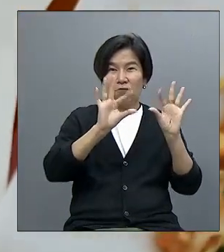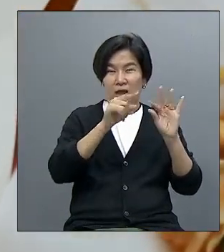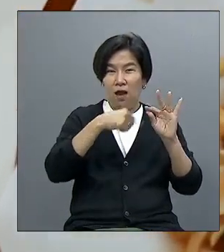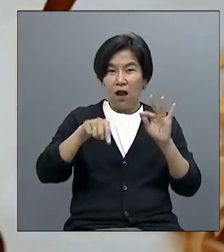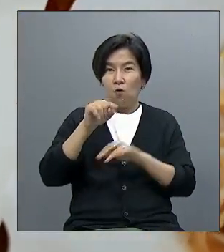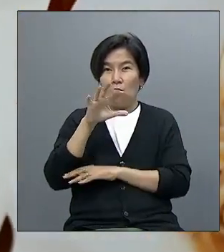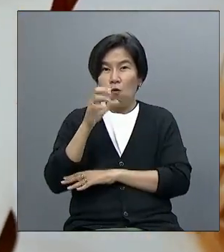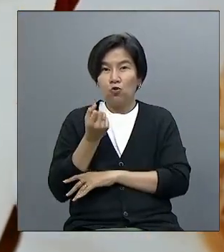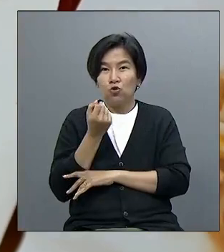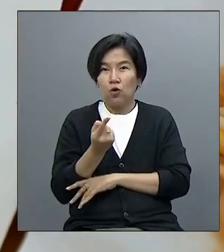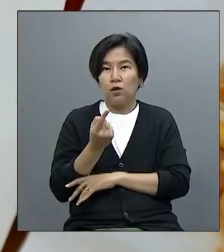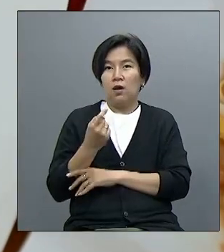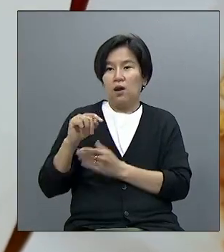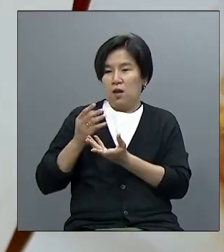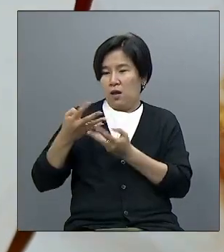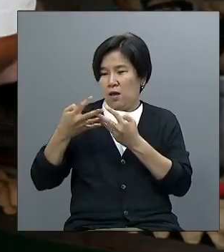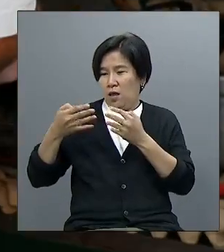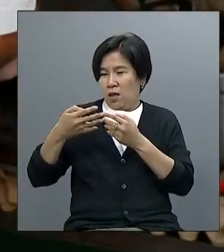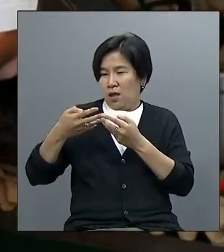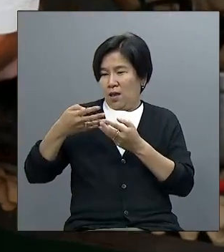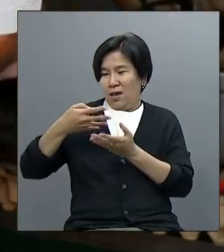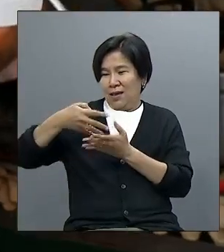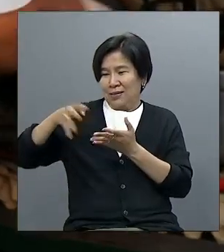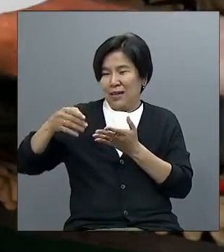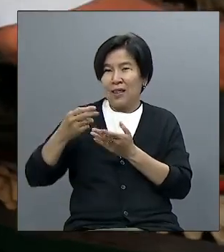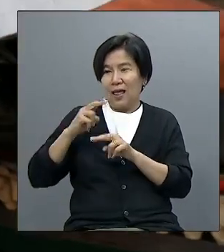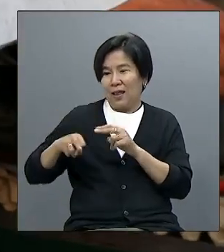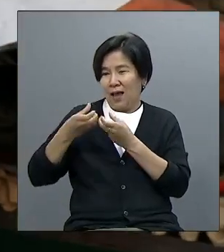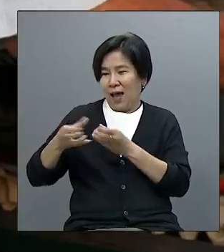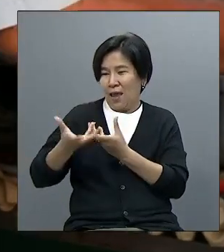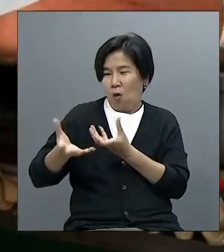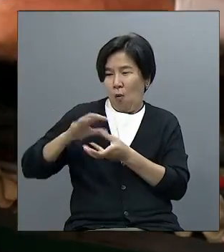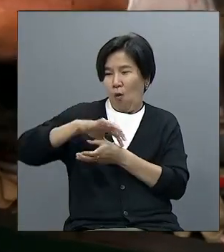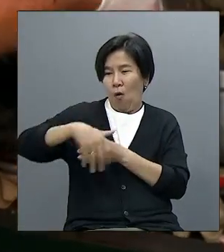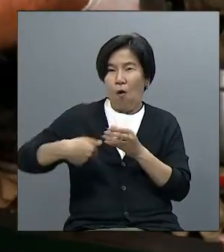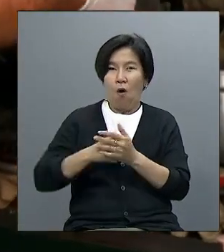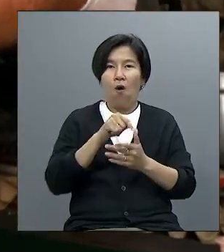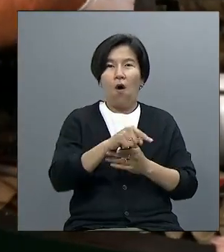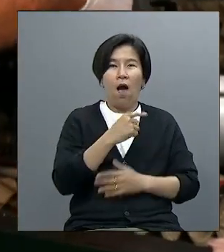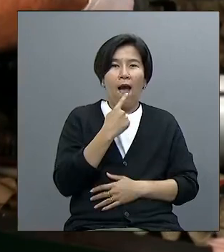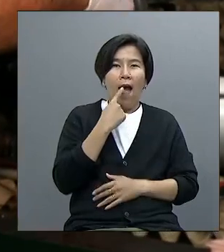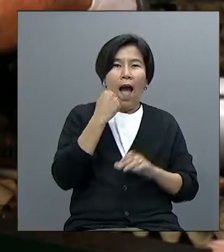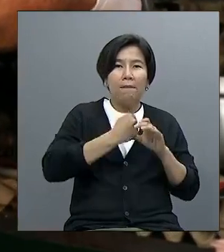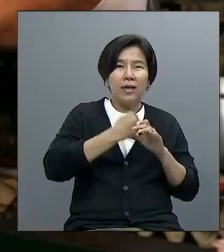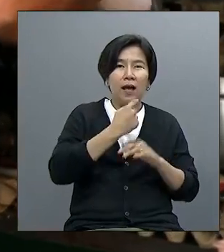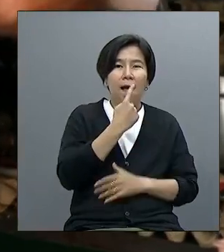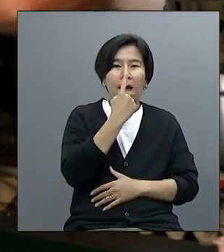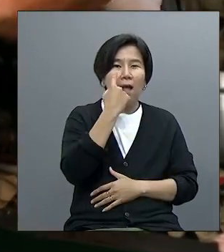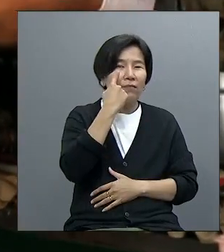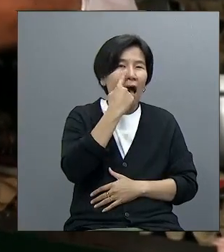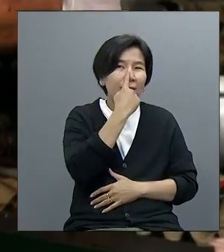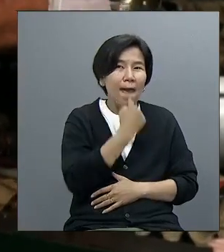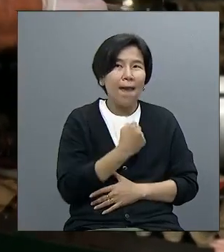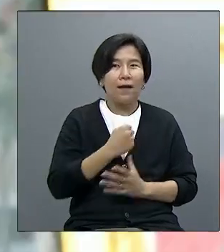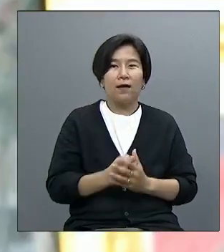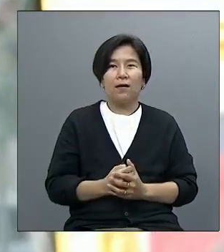ยห่อไข่ผัดไทยรสต้มยำผัดไทยรสน้ำพริกตาแดงผัดไทยรสลาบค่ะสูตรทั้งหมดนี้เป็นสูตรพิเศษนะคะที่คุณป้าและส